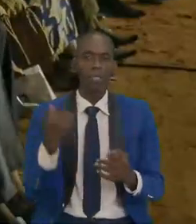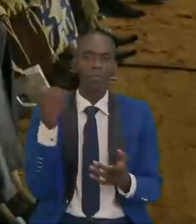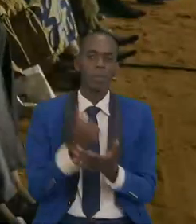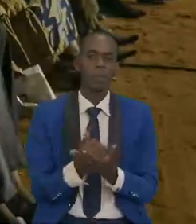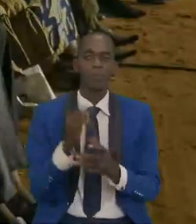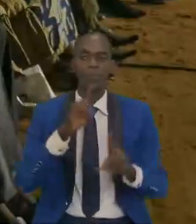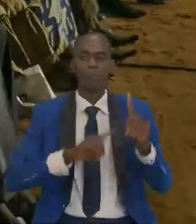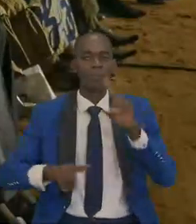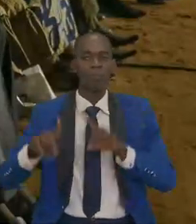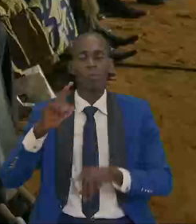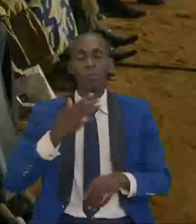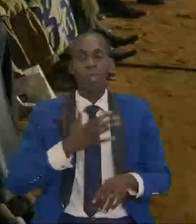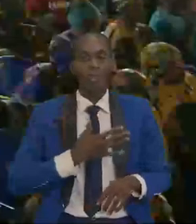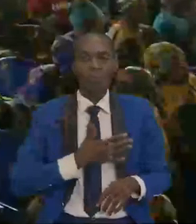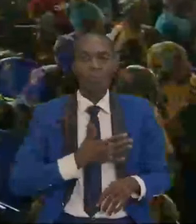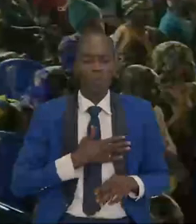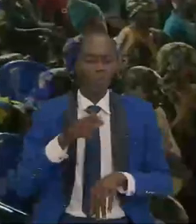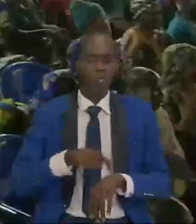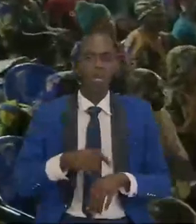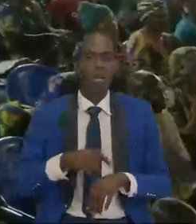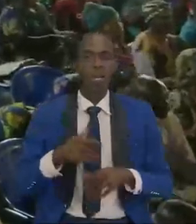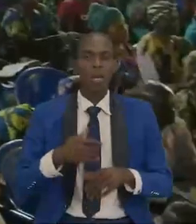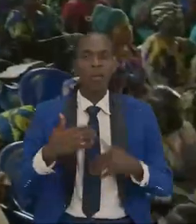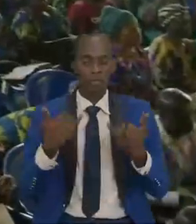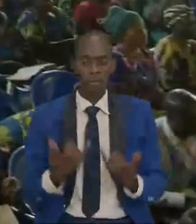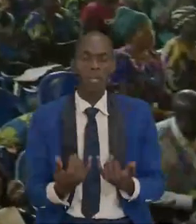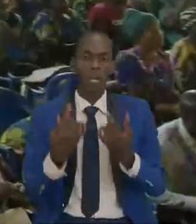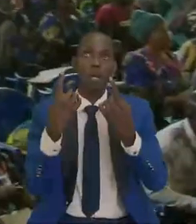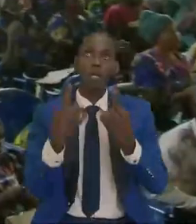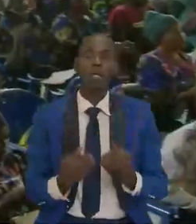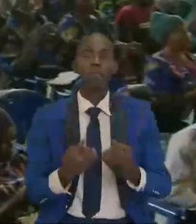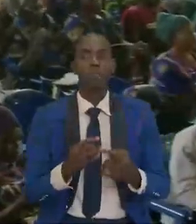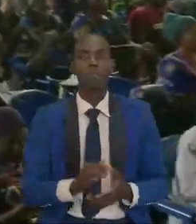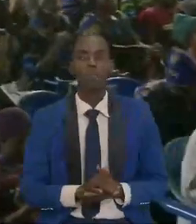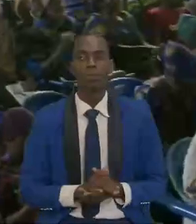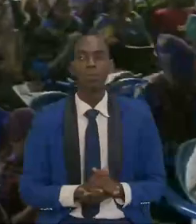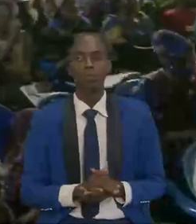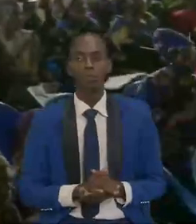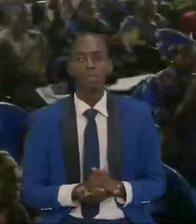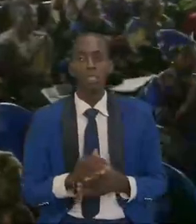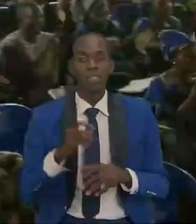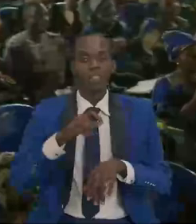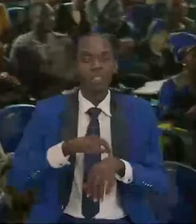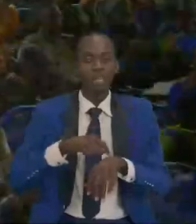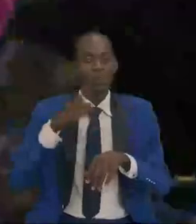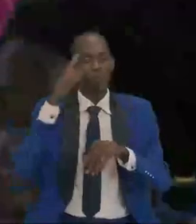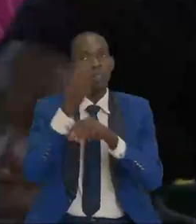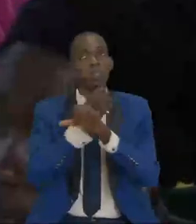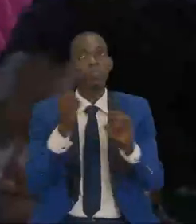Votre heure sonne maintenant. Il faut dire, mon heure sonne maintenant.